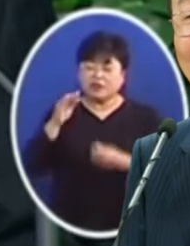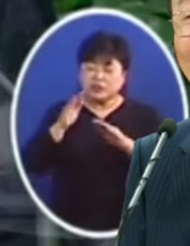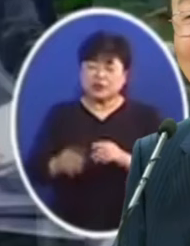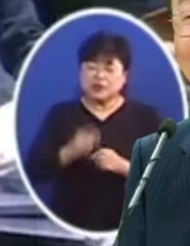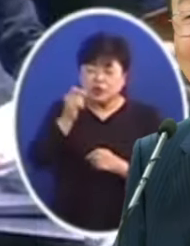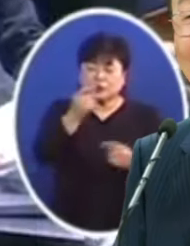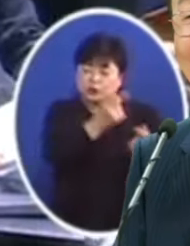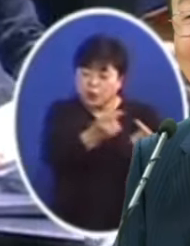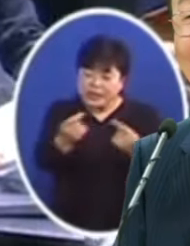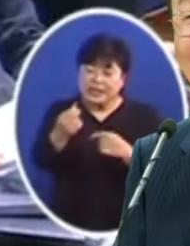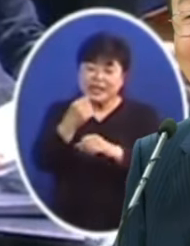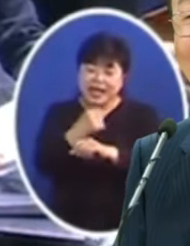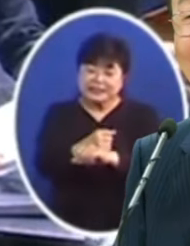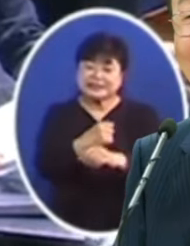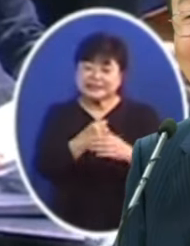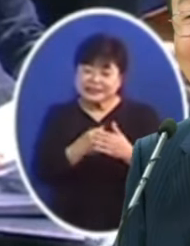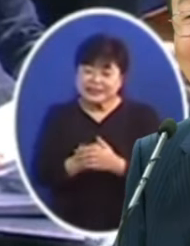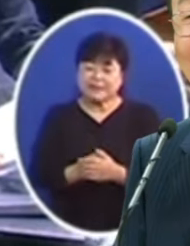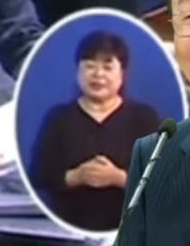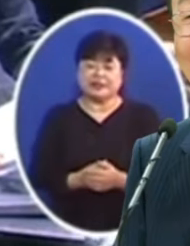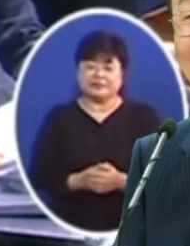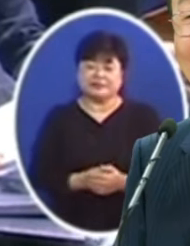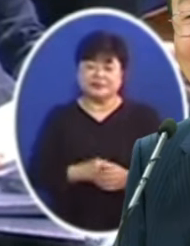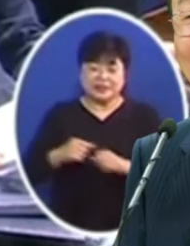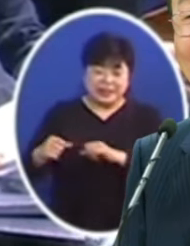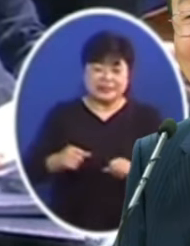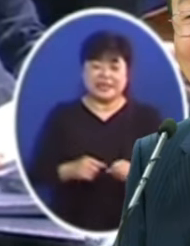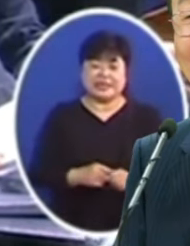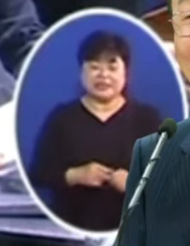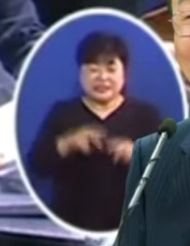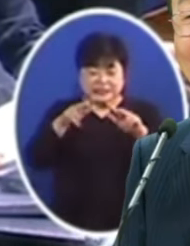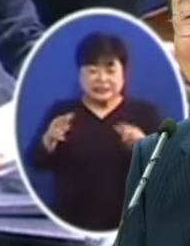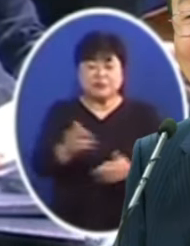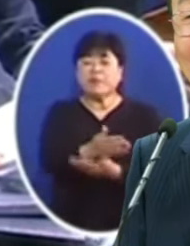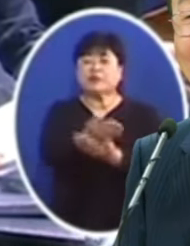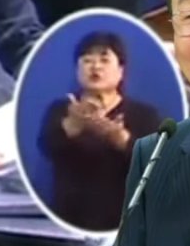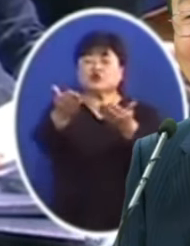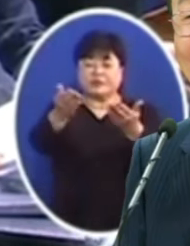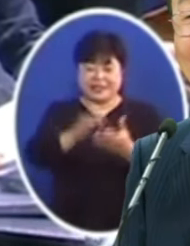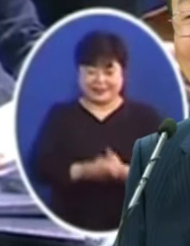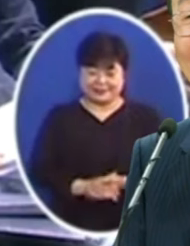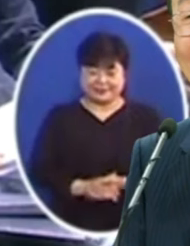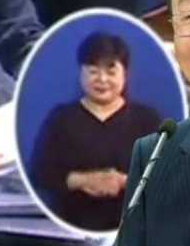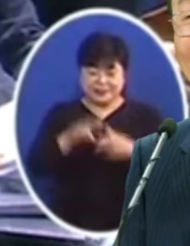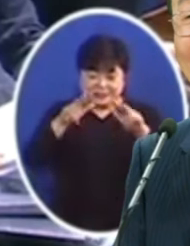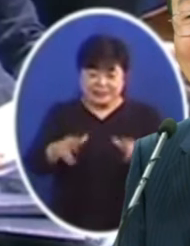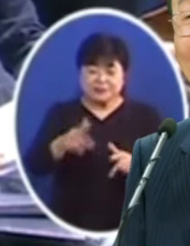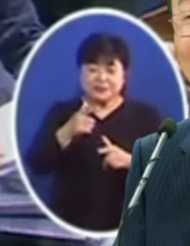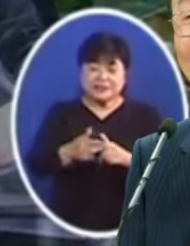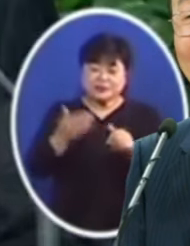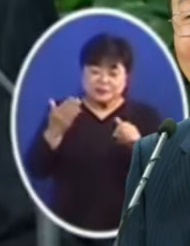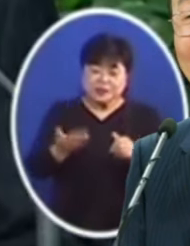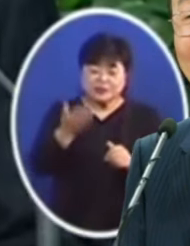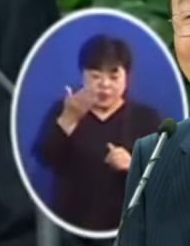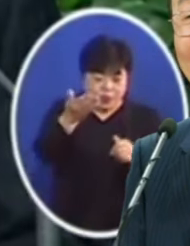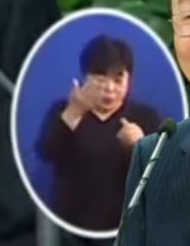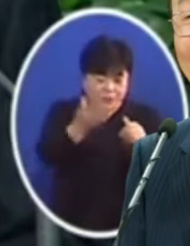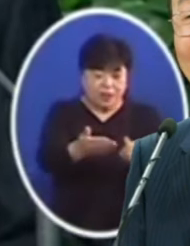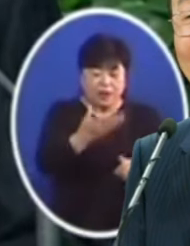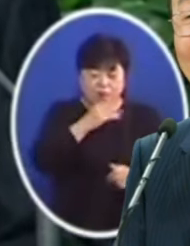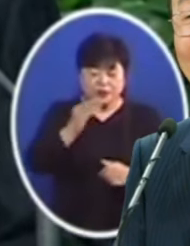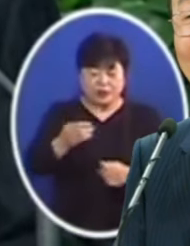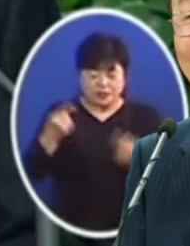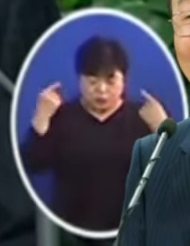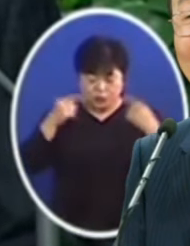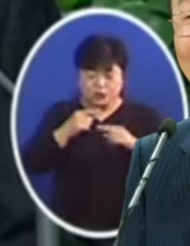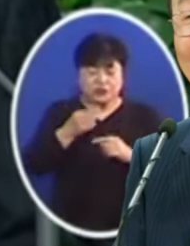오늘이나 영원토록 동일하심으로 동일한 역사를 여러분에게 지금 베풀어주는 것입니다. 지금 예수님은 여러분에게 복된